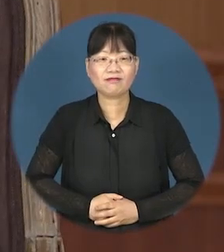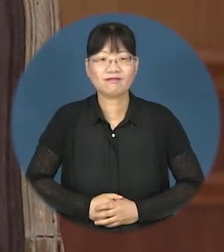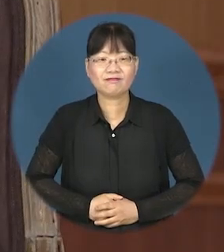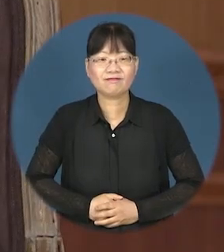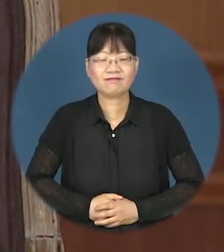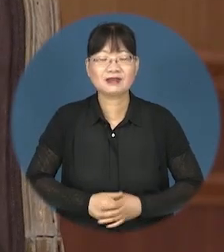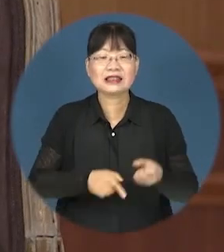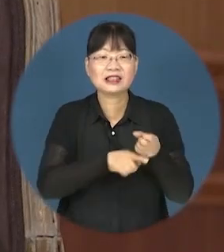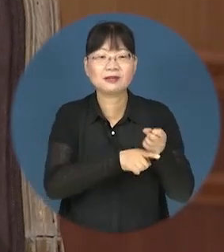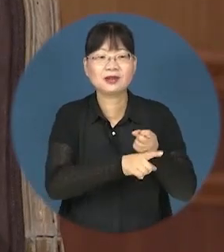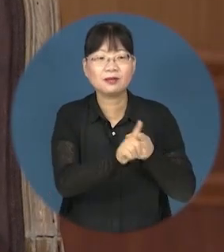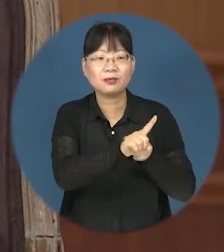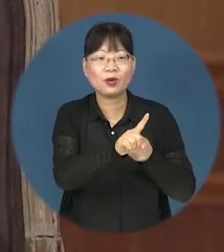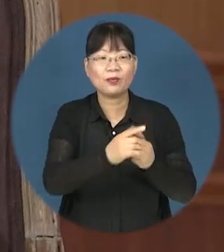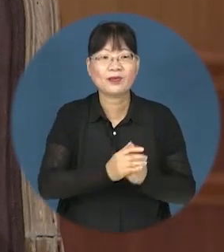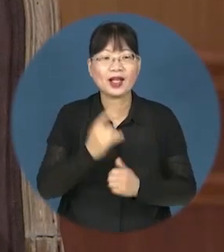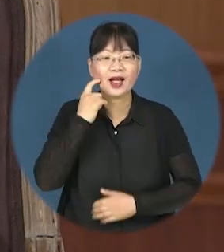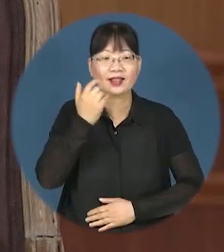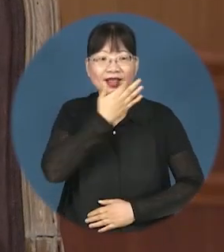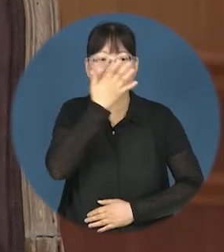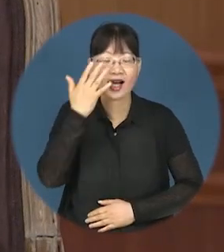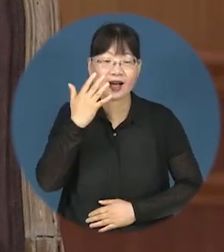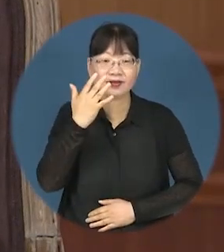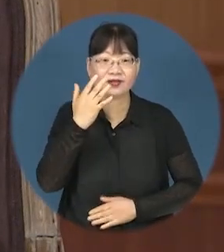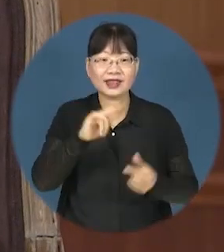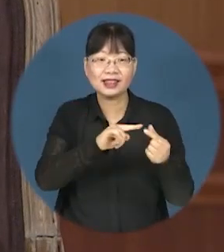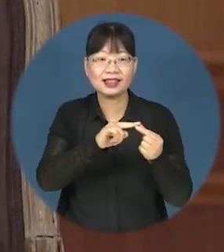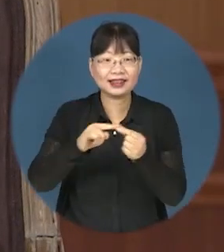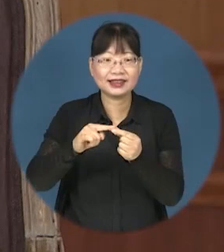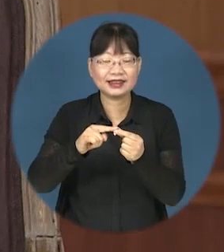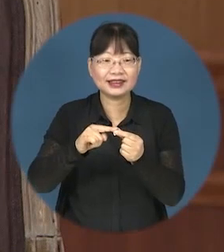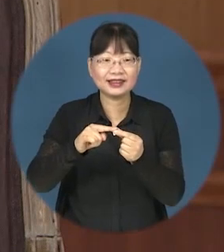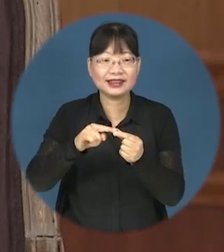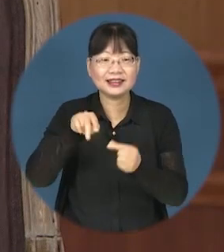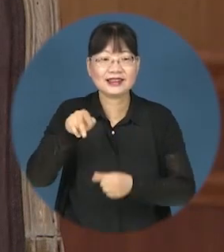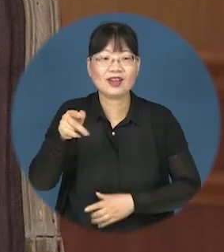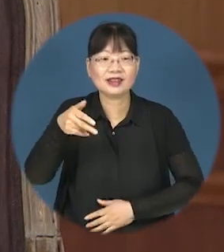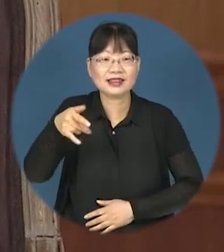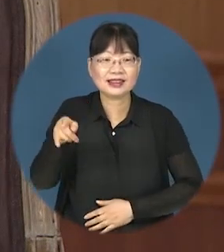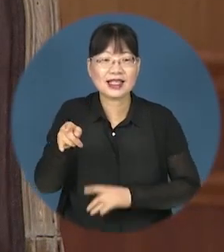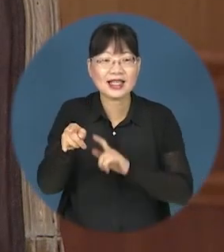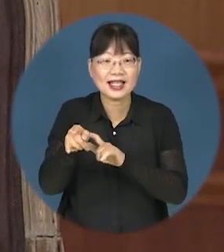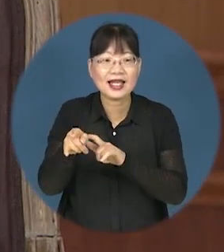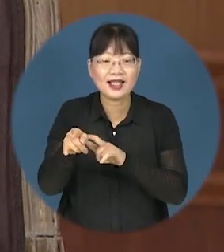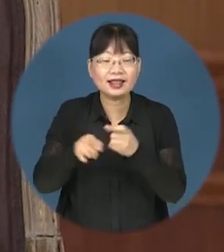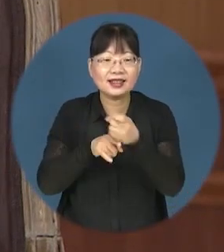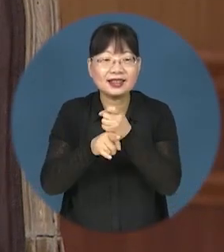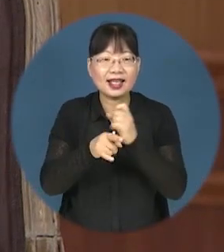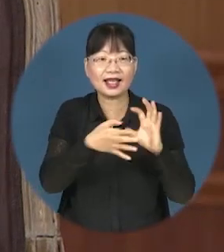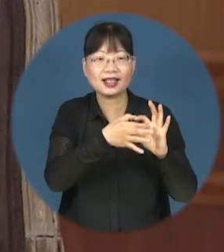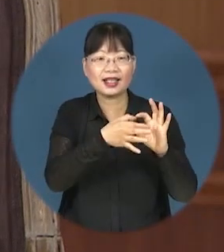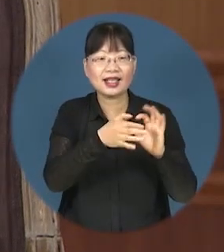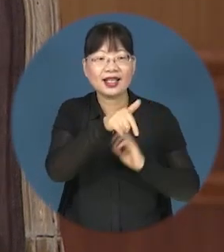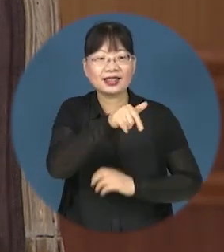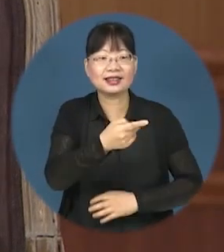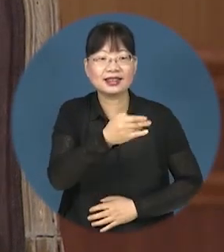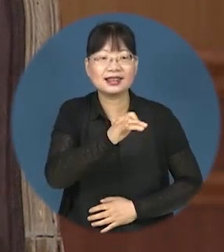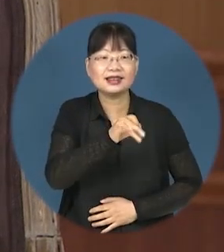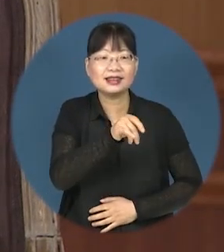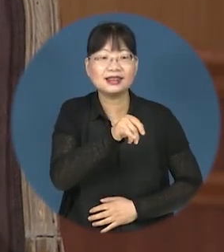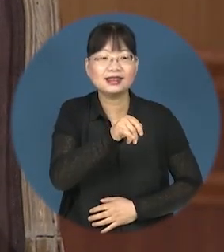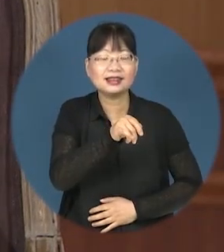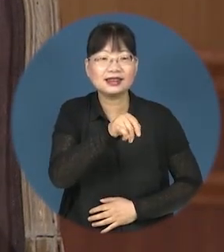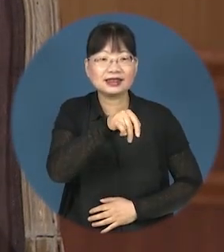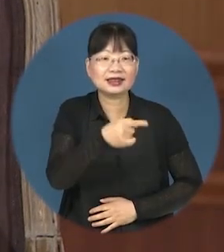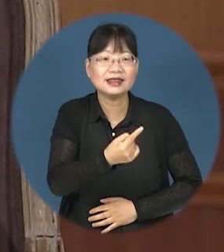그리고 캘리그라피는 아름다운 사체 라는 뜻을 지닌 그래서 에서 유래가 됐고요 그리스 음악의 누르게